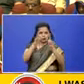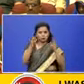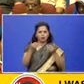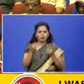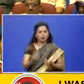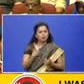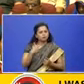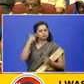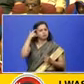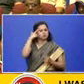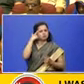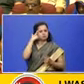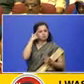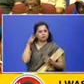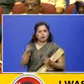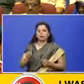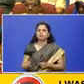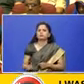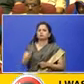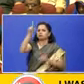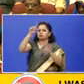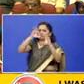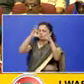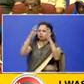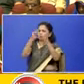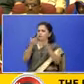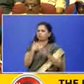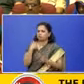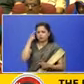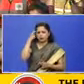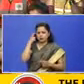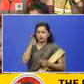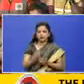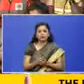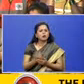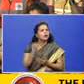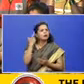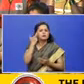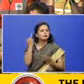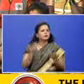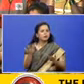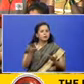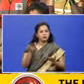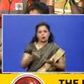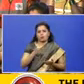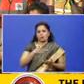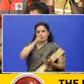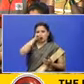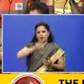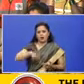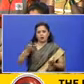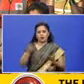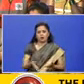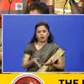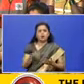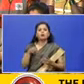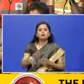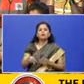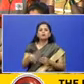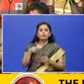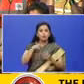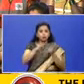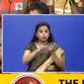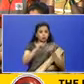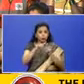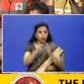ध्यान स्पेस की तरफ जा रहा है। वो इसलिए क्योंकि हमारा देश सोलर सेक्टर के साथ